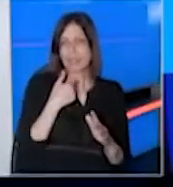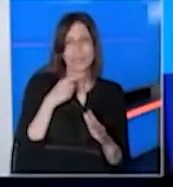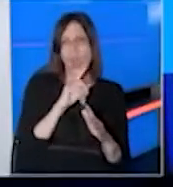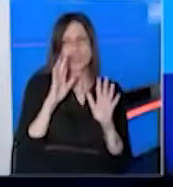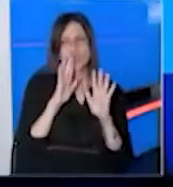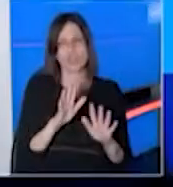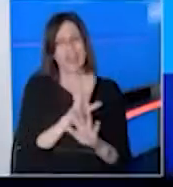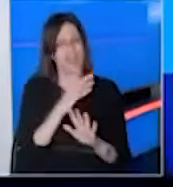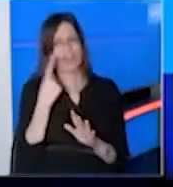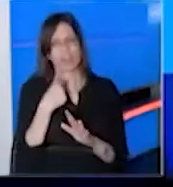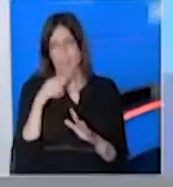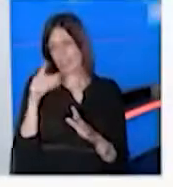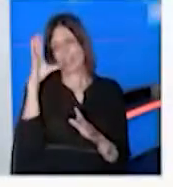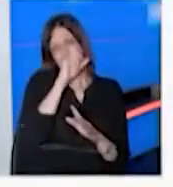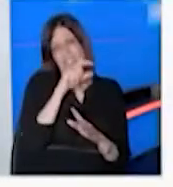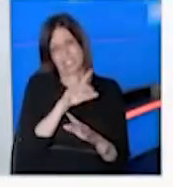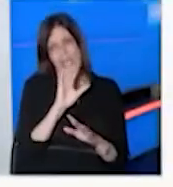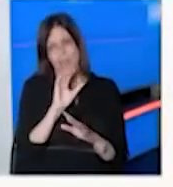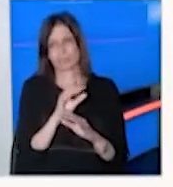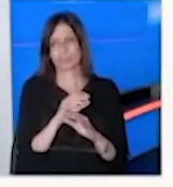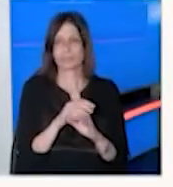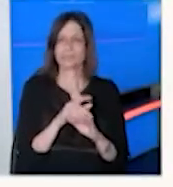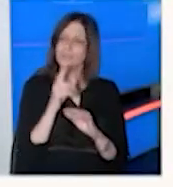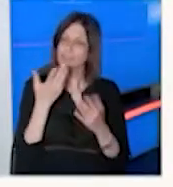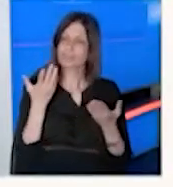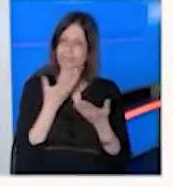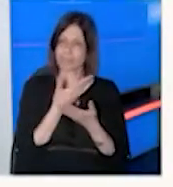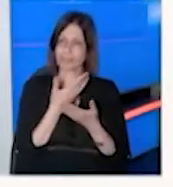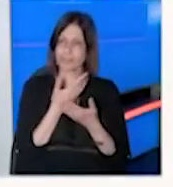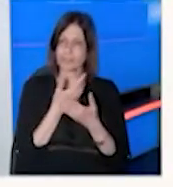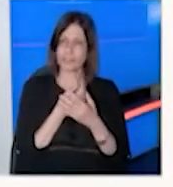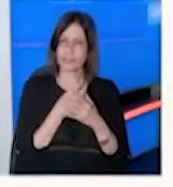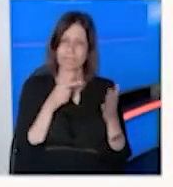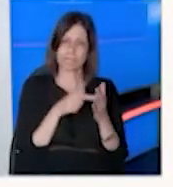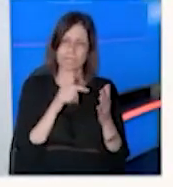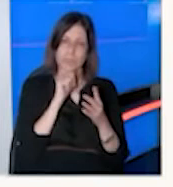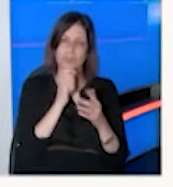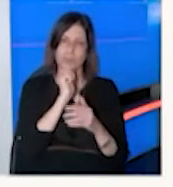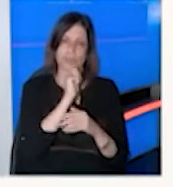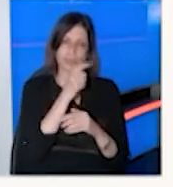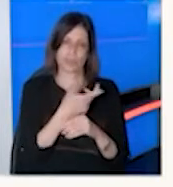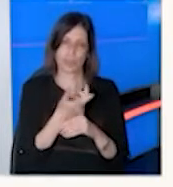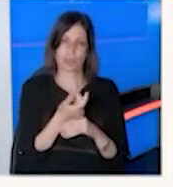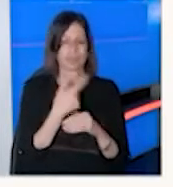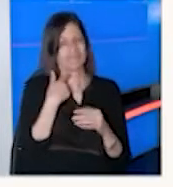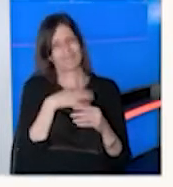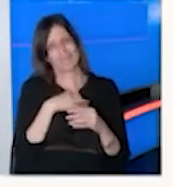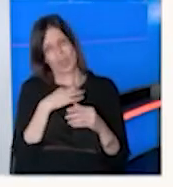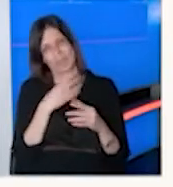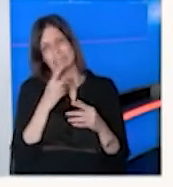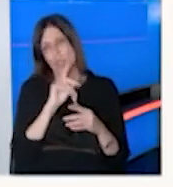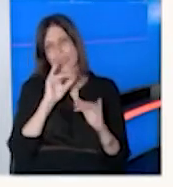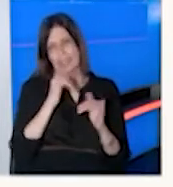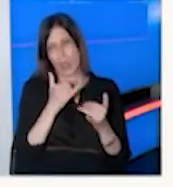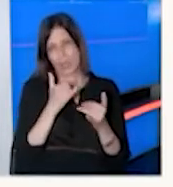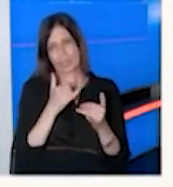ככה אתה נתפס. אוקיי, נכון. וזה לגיטימי. בגלל זה לא רצו לבוא להתראיין. הכל בסדר, לא אכפת לי, זה לא נכון.